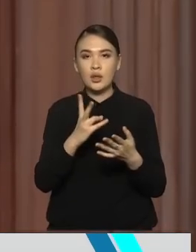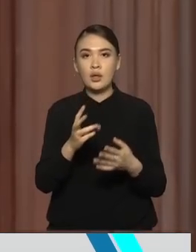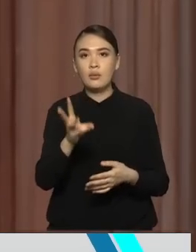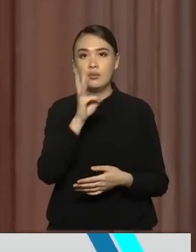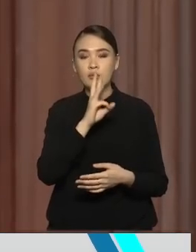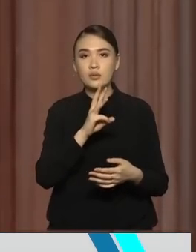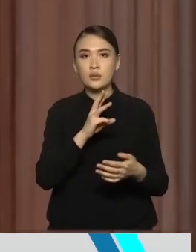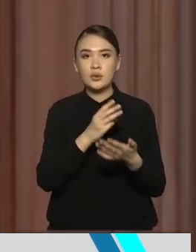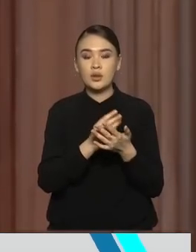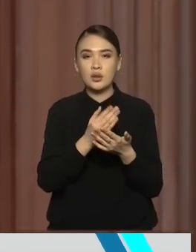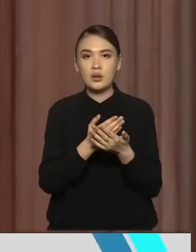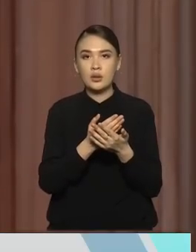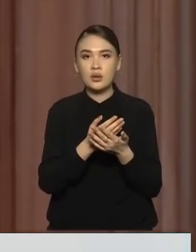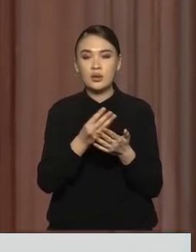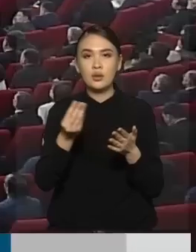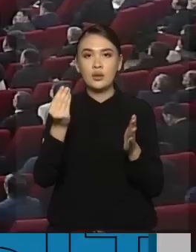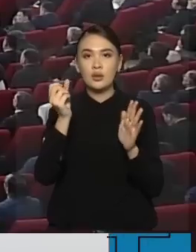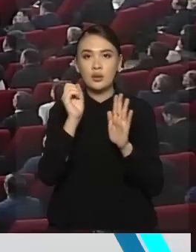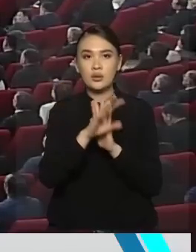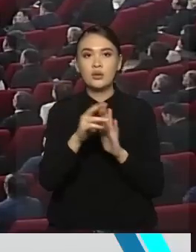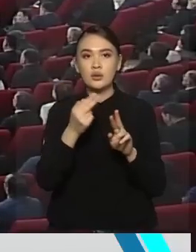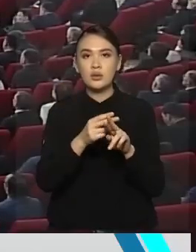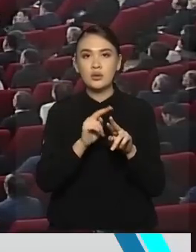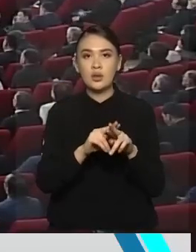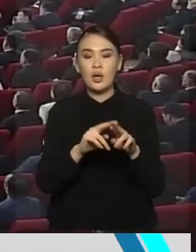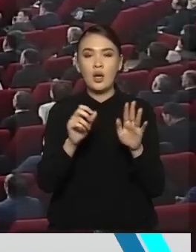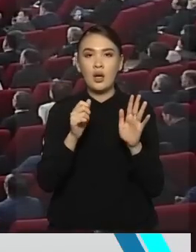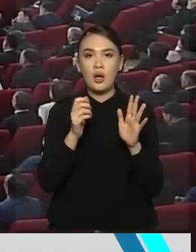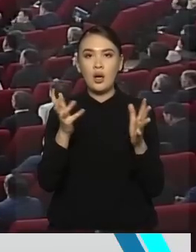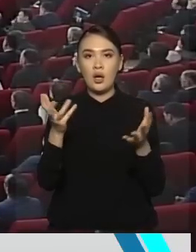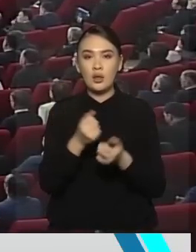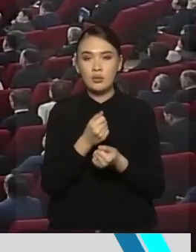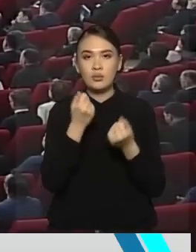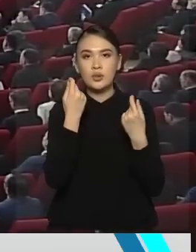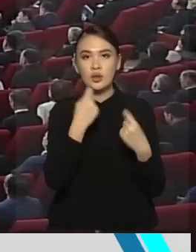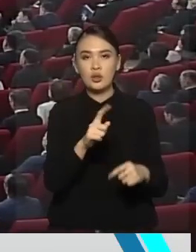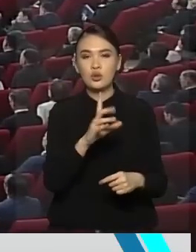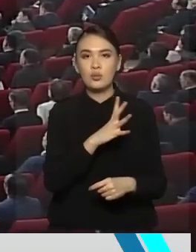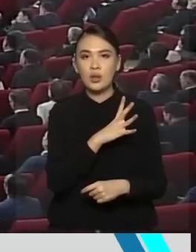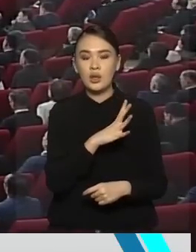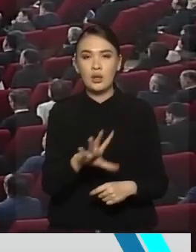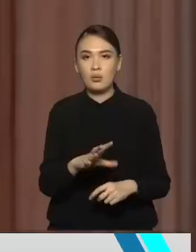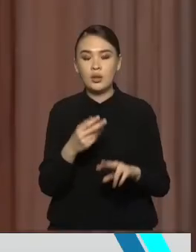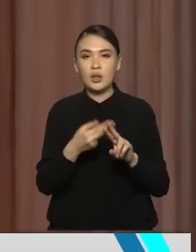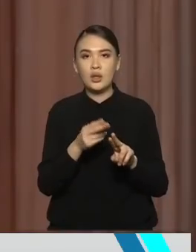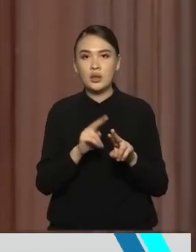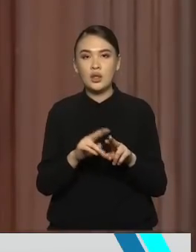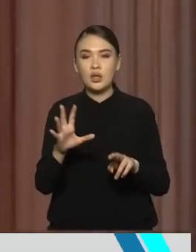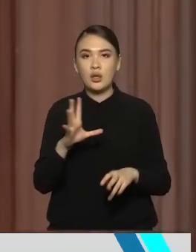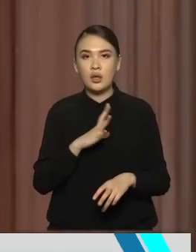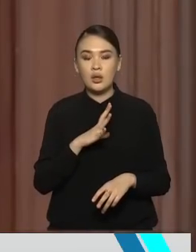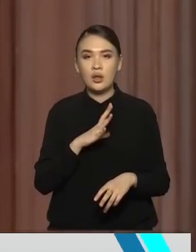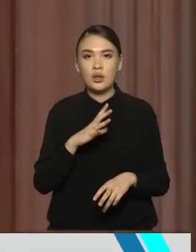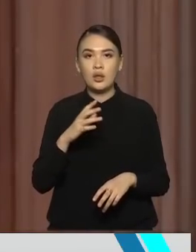қаржыны делдалдар, яғни алып сатарлар емденіп кетпеу қажет. Оны жаңа мұнай-газ